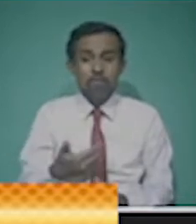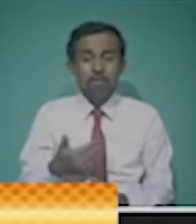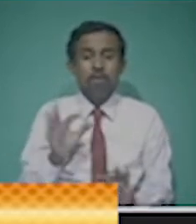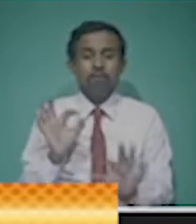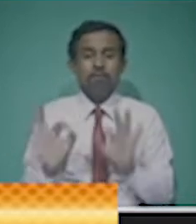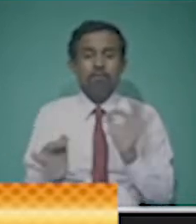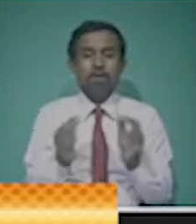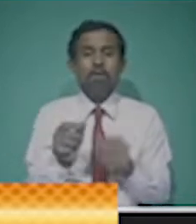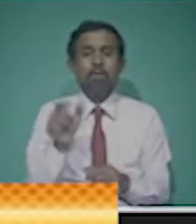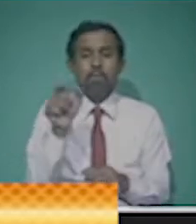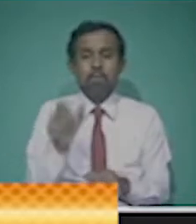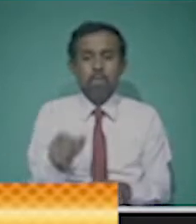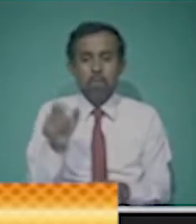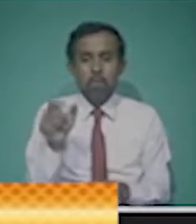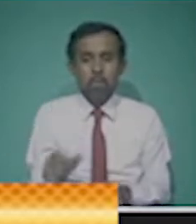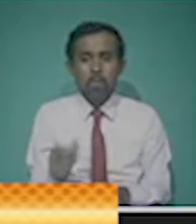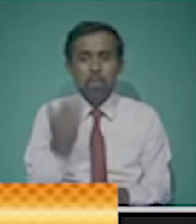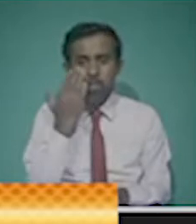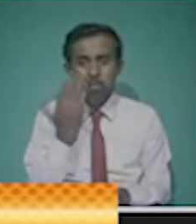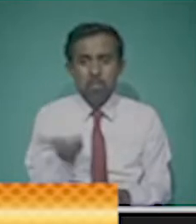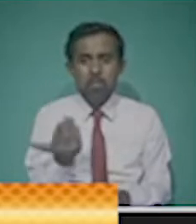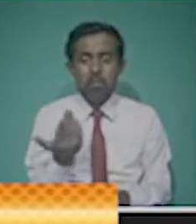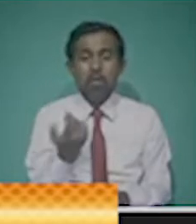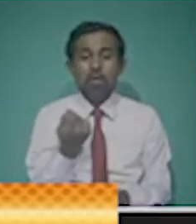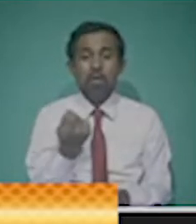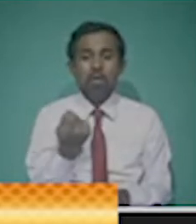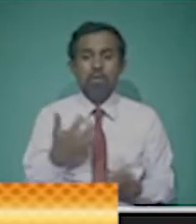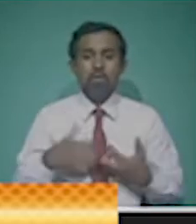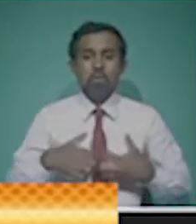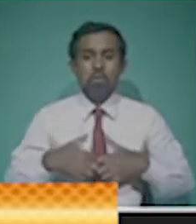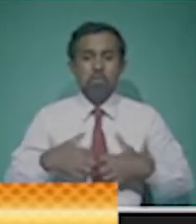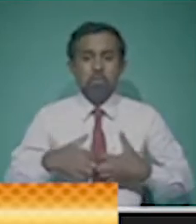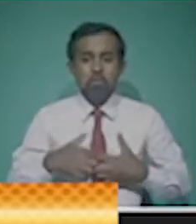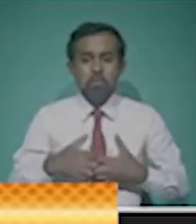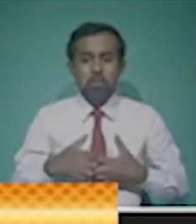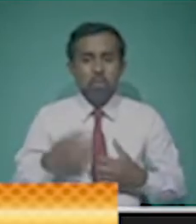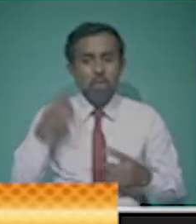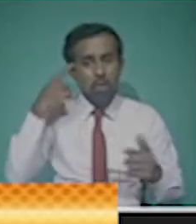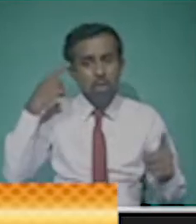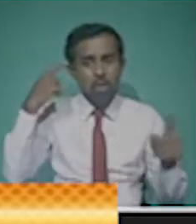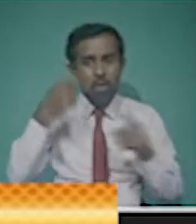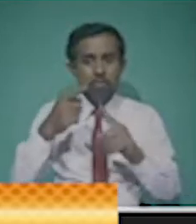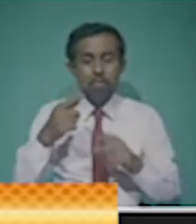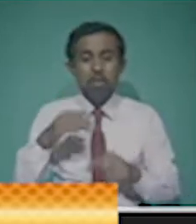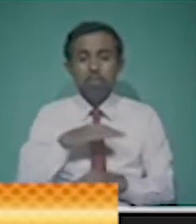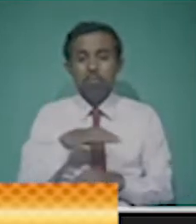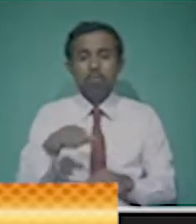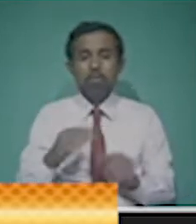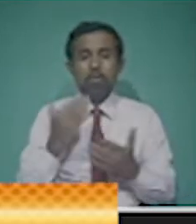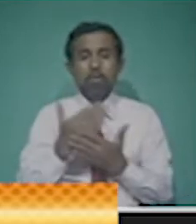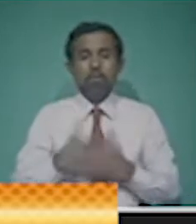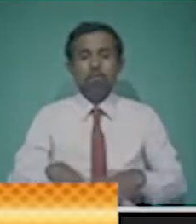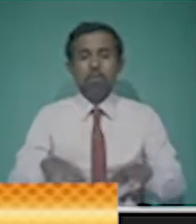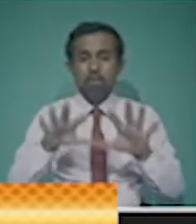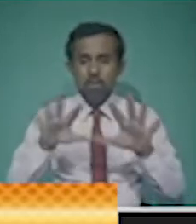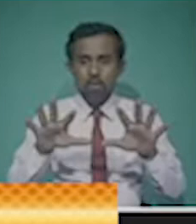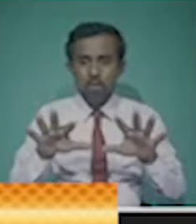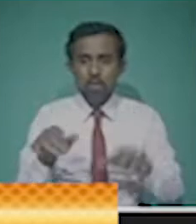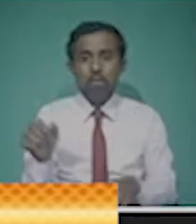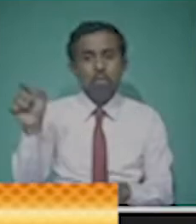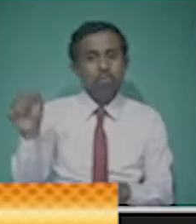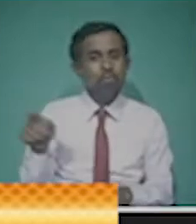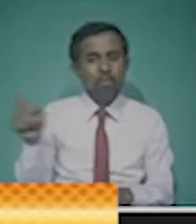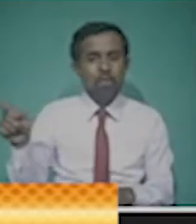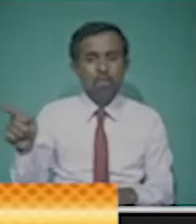ur prerenai amunway tulah, gawur manusianisian orang berhal ke, nanti kura kadami pertama le, tatpode. Ilangin porla ada ribut